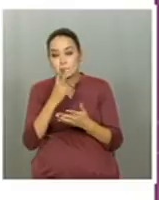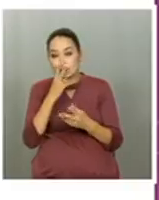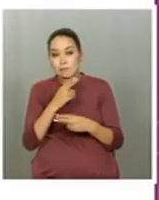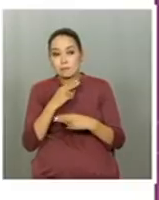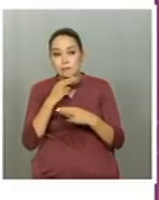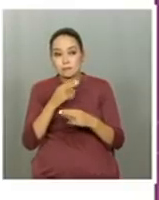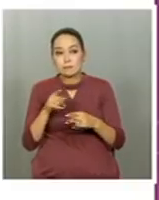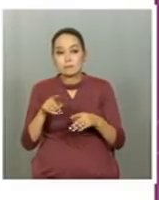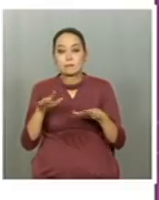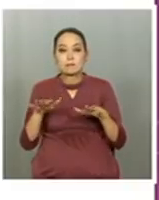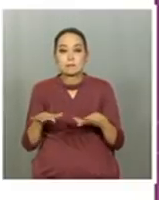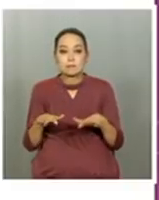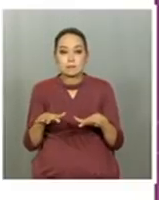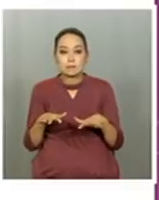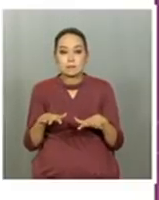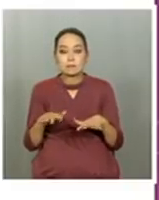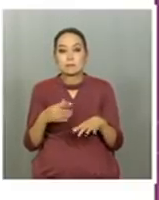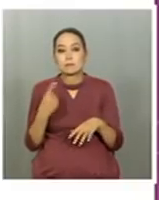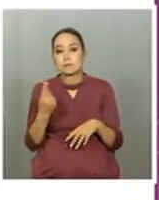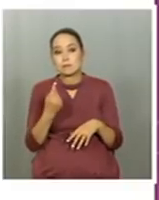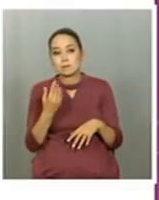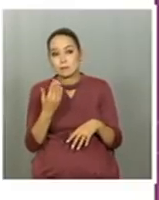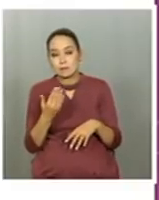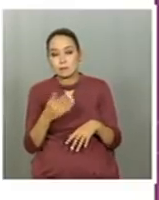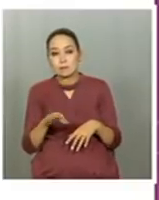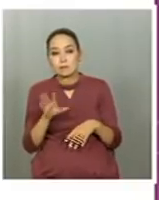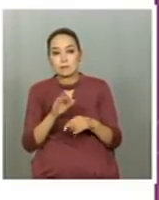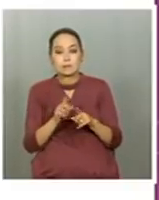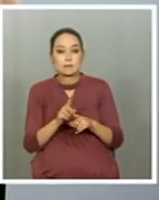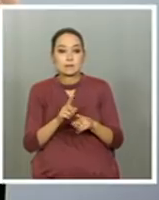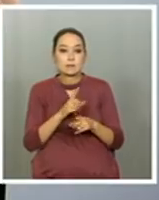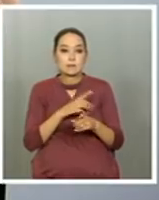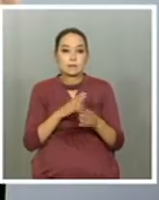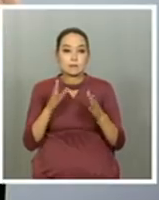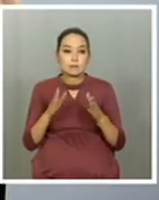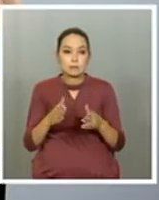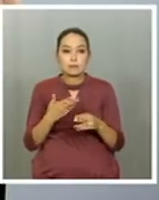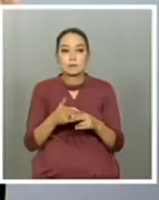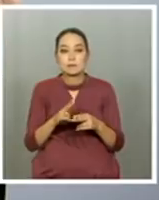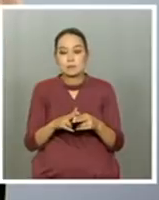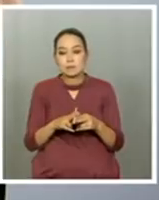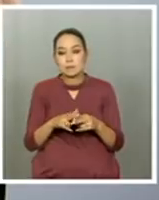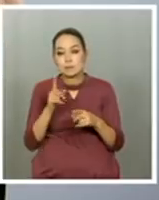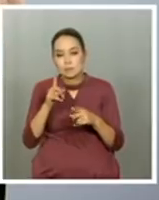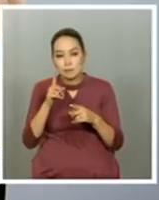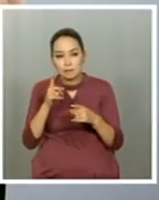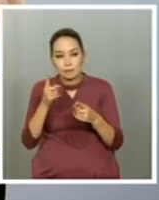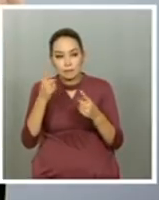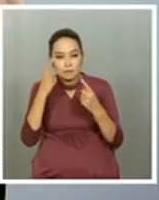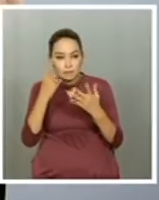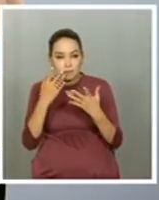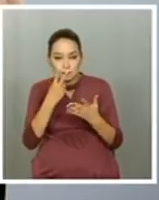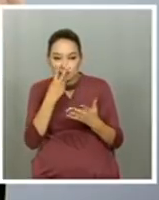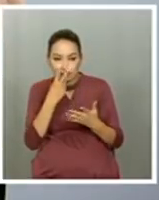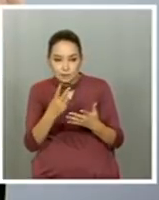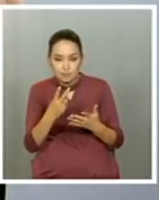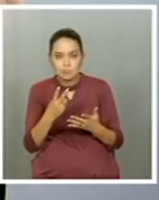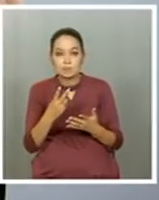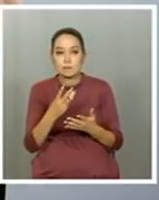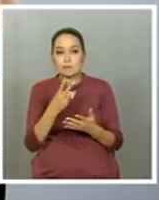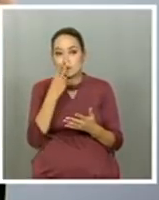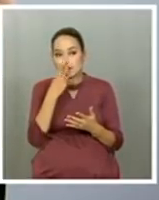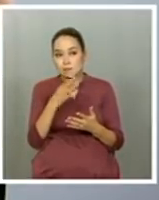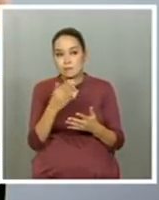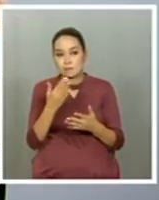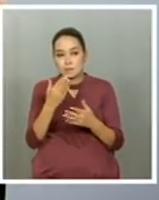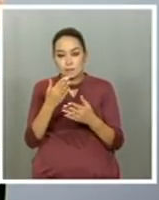ондағы бірінші айтылатын сипаттама ол айқындау қабілеті. Егер айқындау қабілеті мен контраст